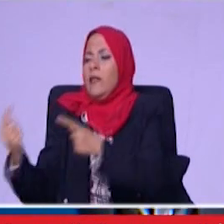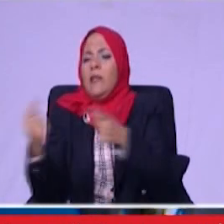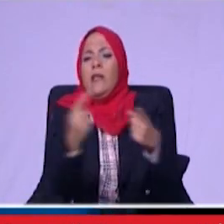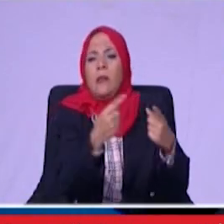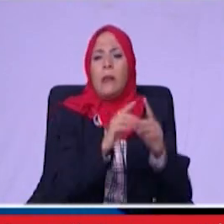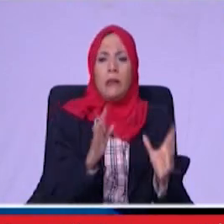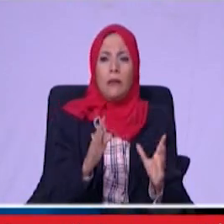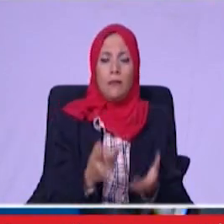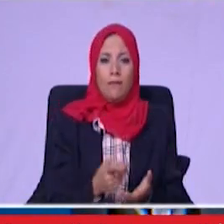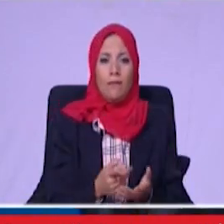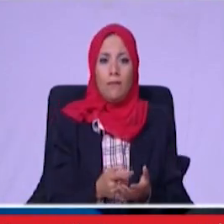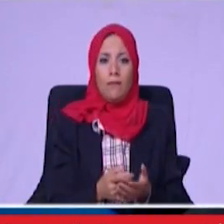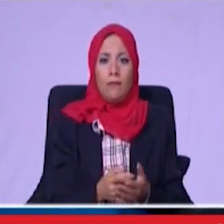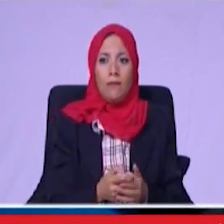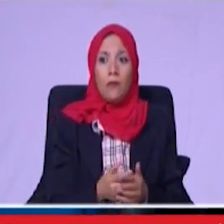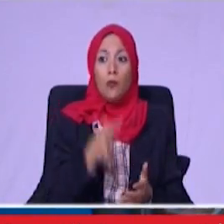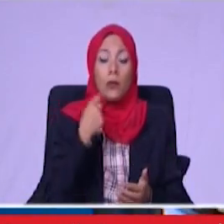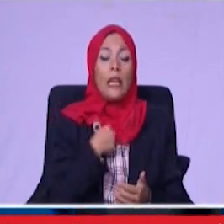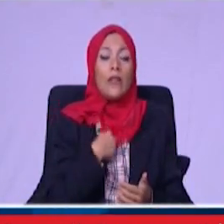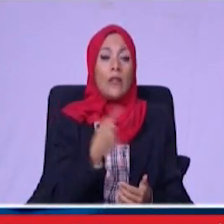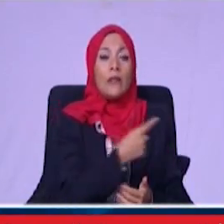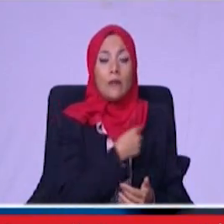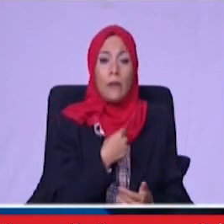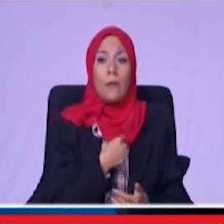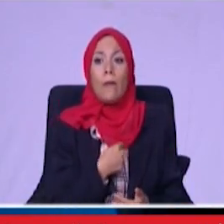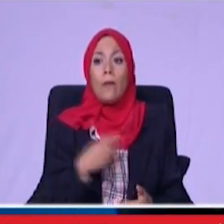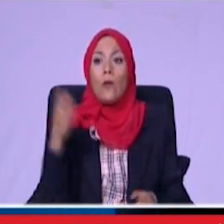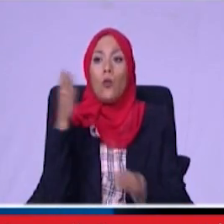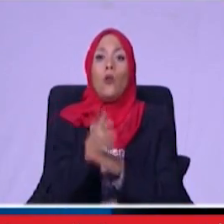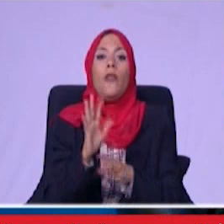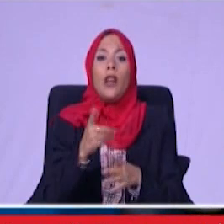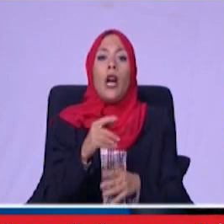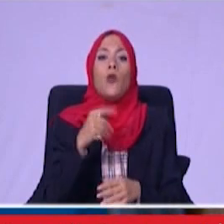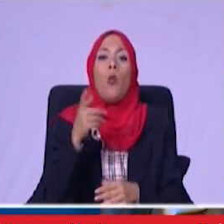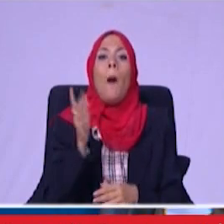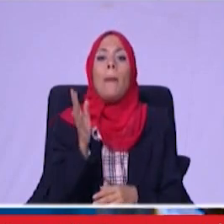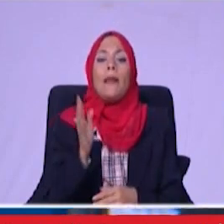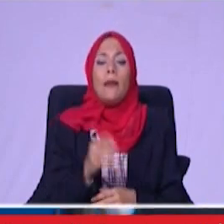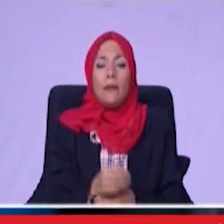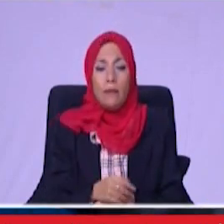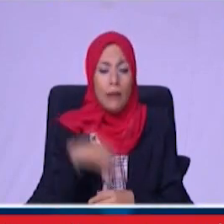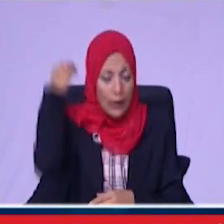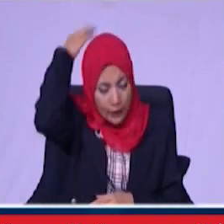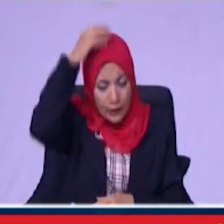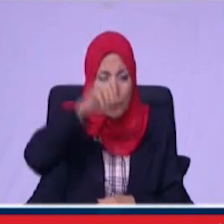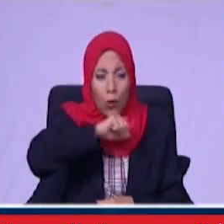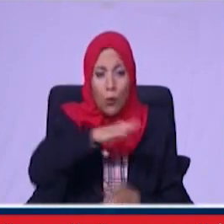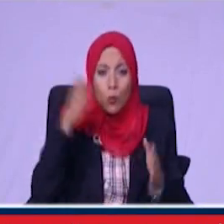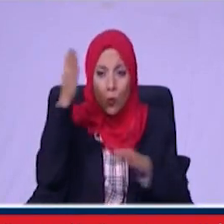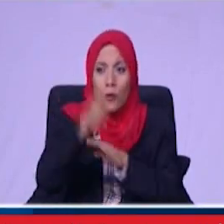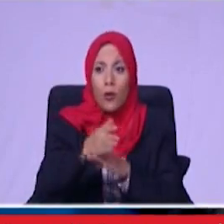نفسي لسيدنا موسى نفسي نفسي سيدنا عيسى نفسي نفسي اذهبوا الى محمد فسيدنا النبي محمد صلى الله عليه وسلم يقول